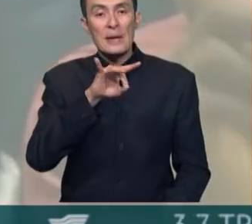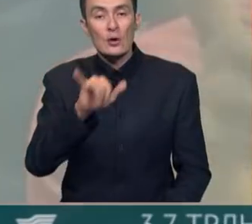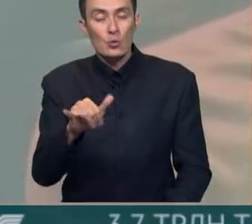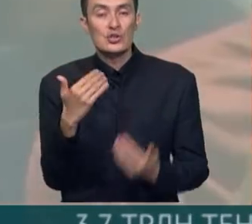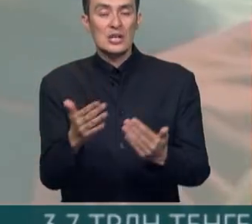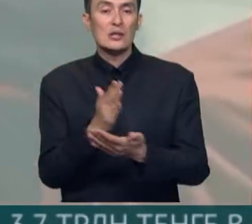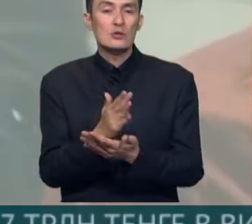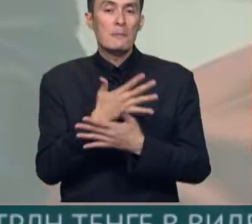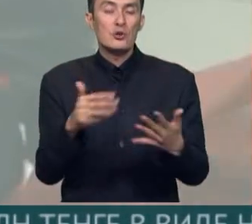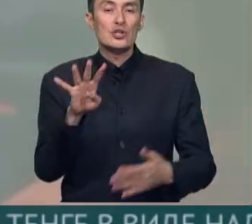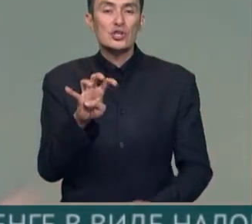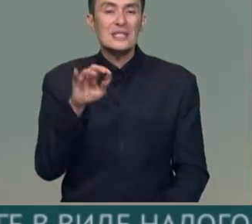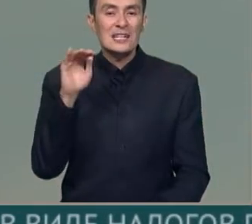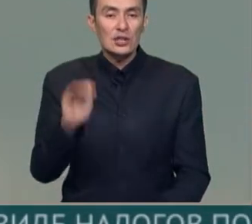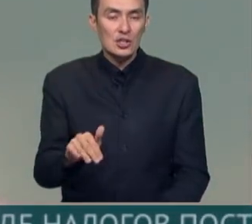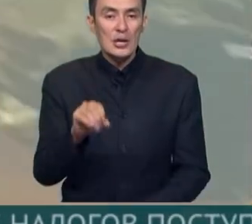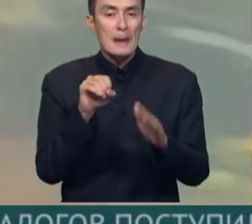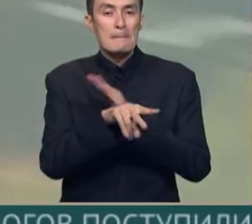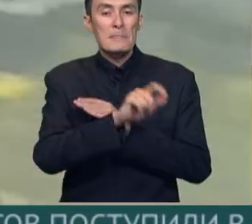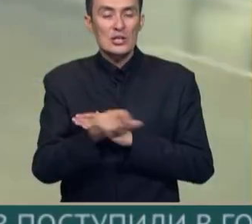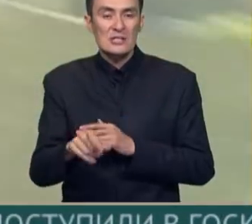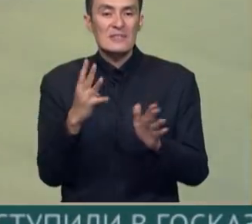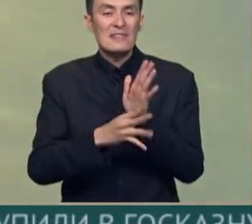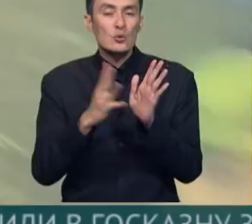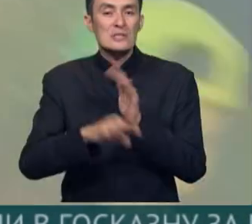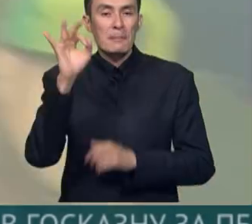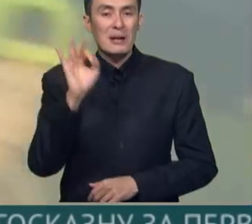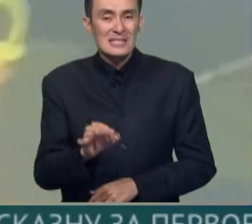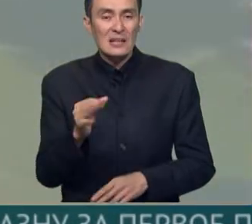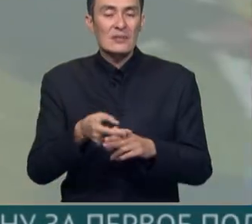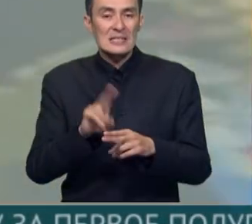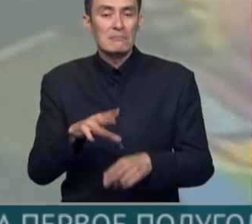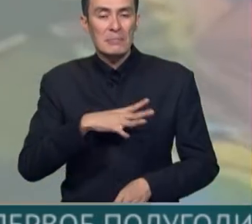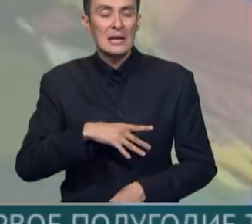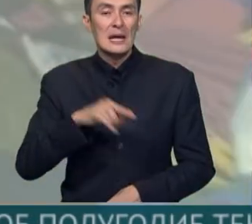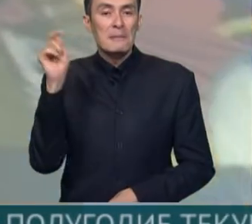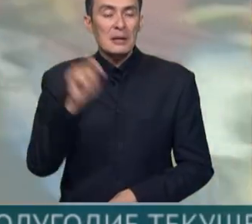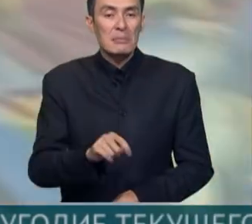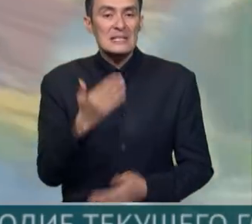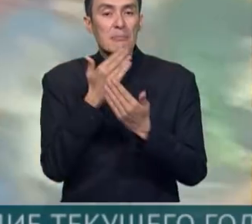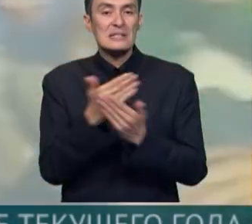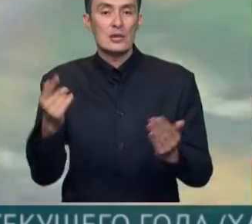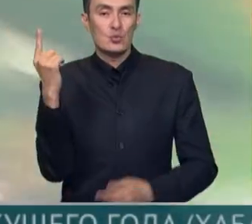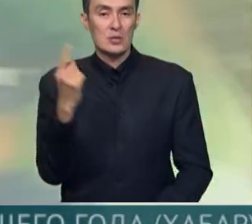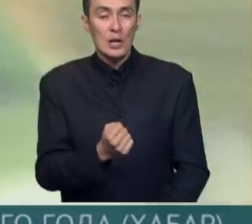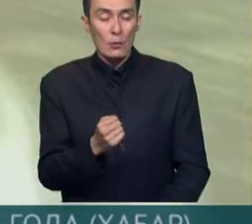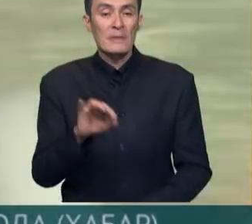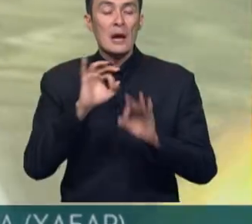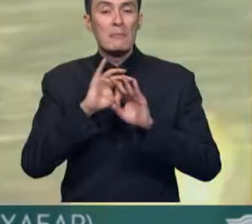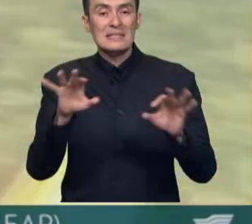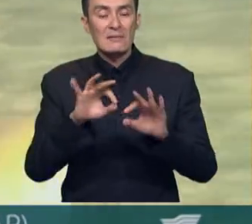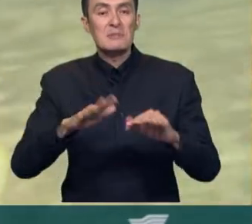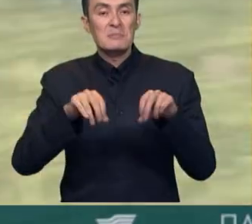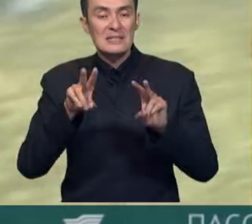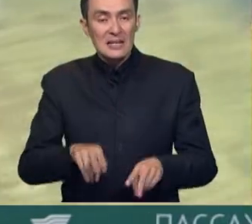там находится больше 400 тысяч беженцев. 90% из них прибыли за последнюю неделю. По